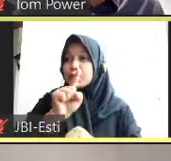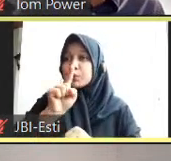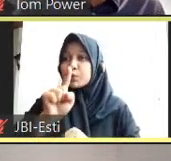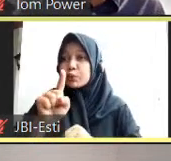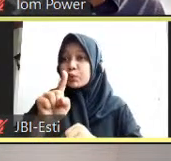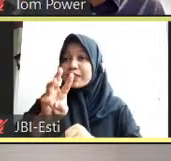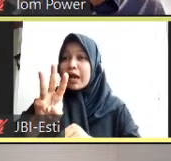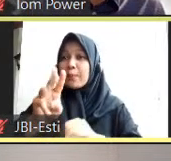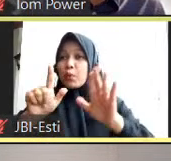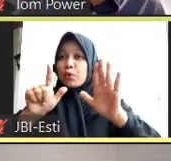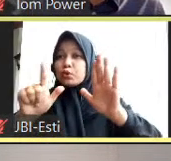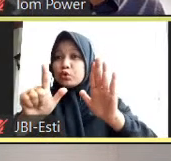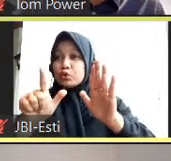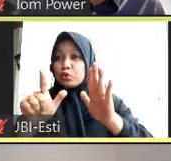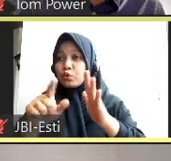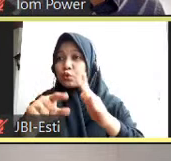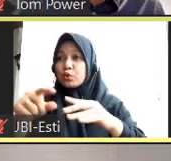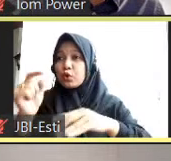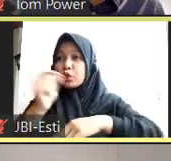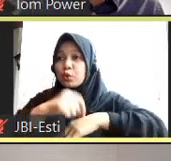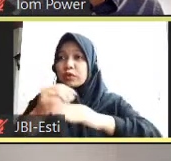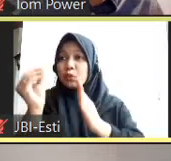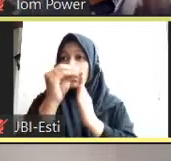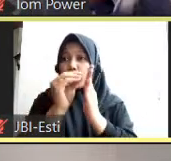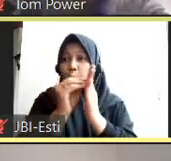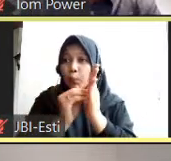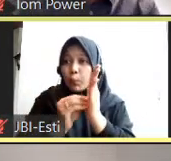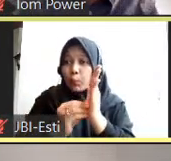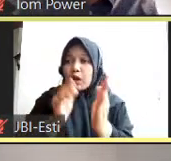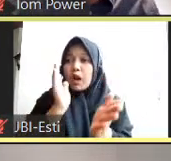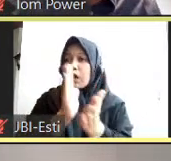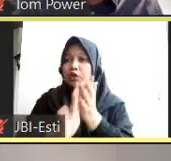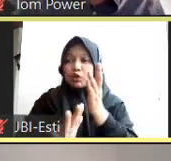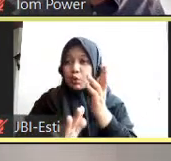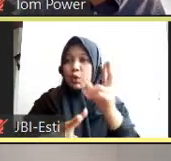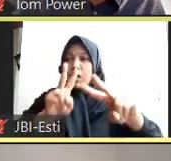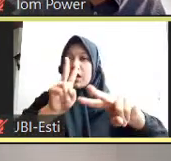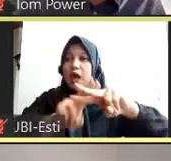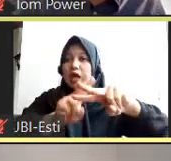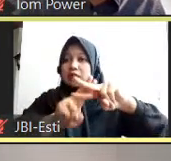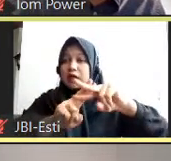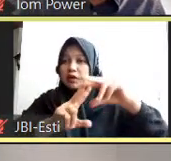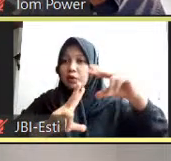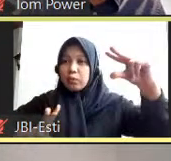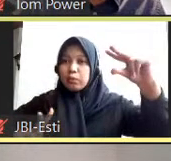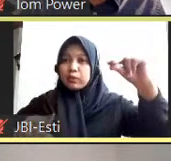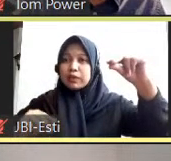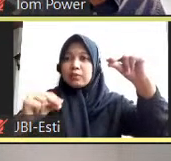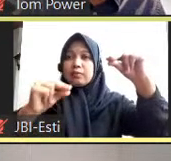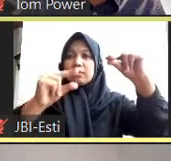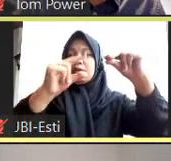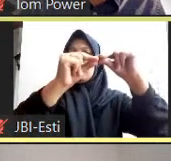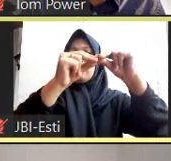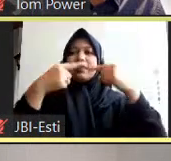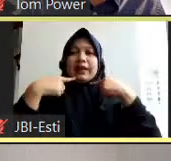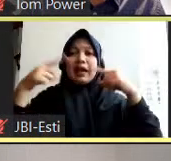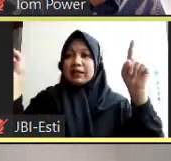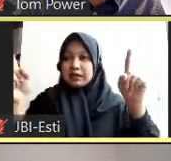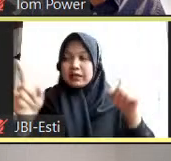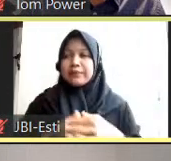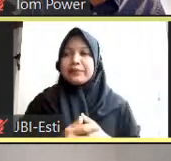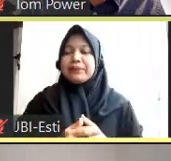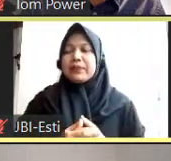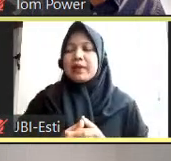jam 12 siang harinya. Jadi ada upaya mobilisasi yang saya rasa luar biasa di ranah digital untuk